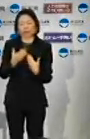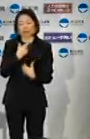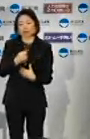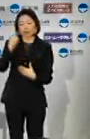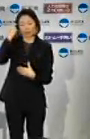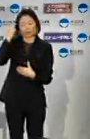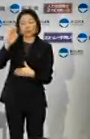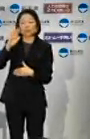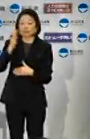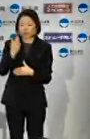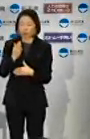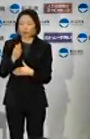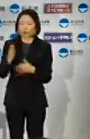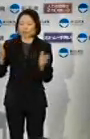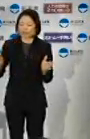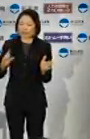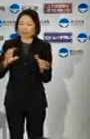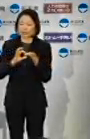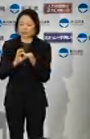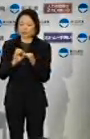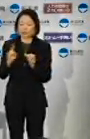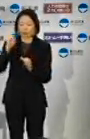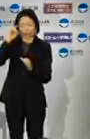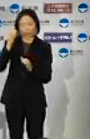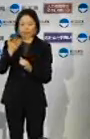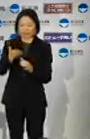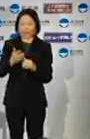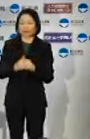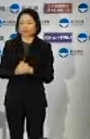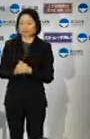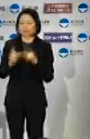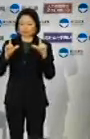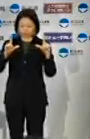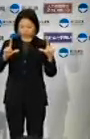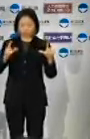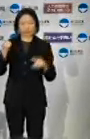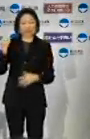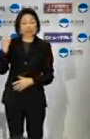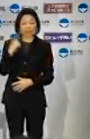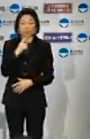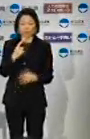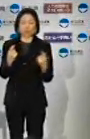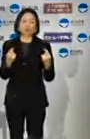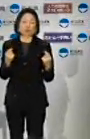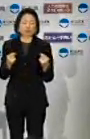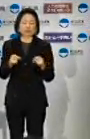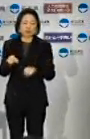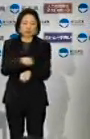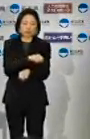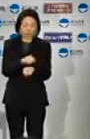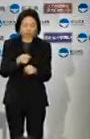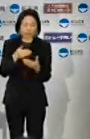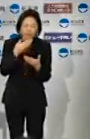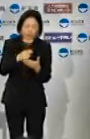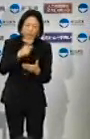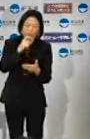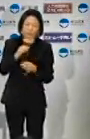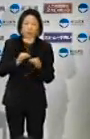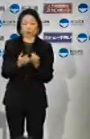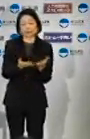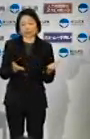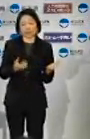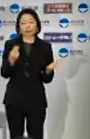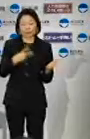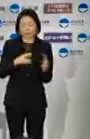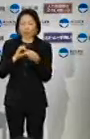期間の受け止めも含めて。 昨日も申し上げましたが、本当に特に飲食の業界ですよね、あるいはそこに、関